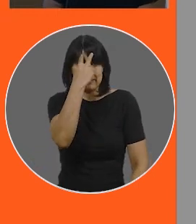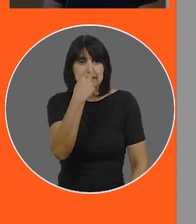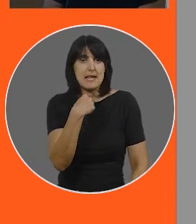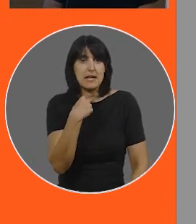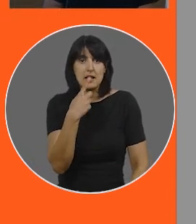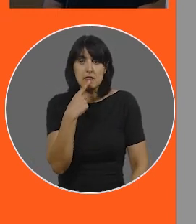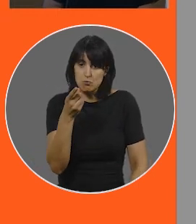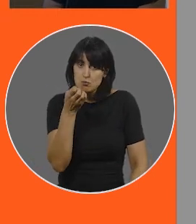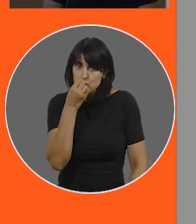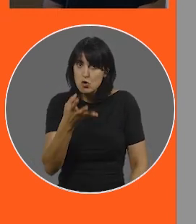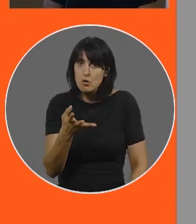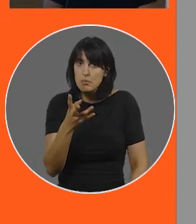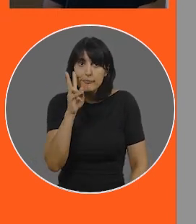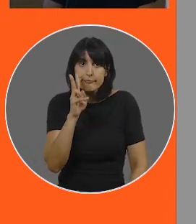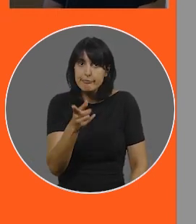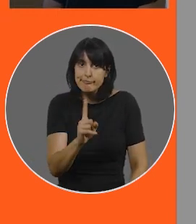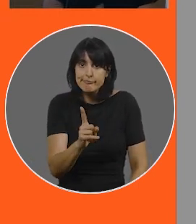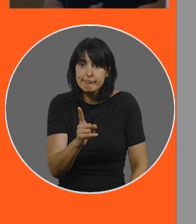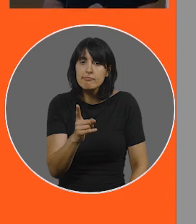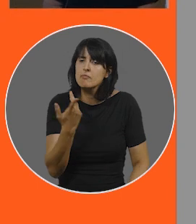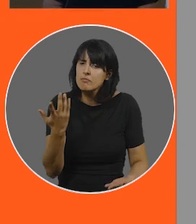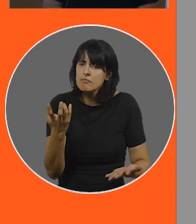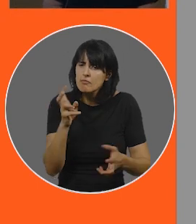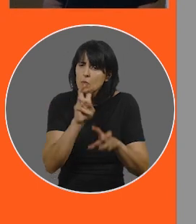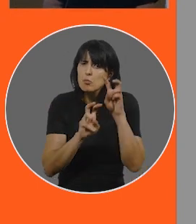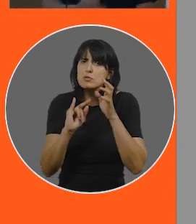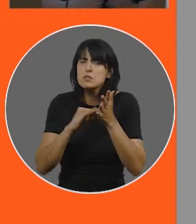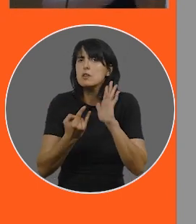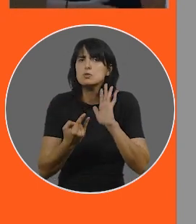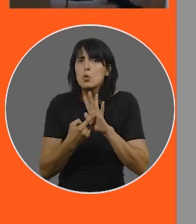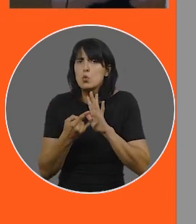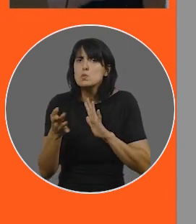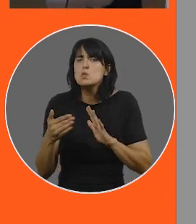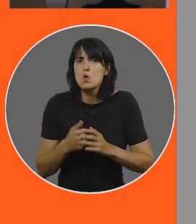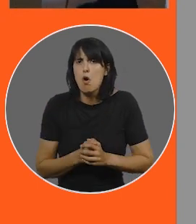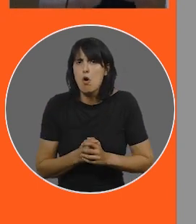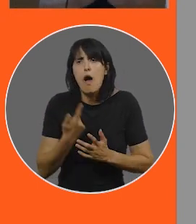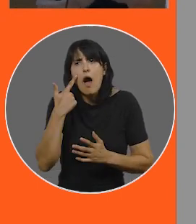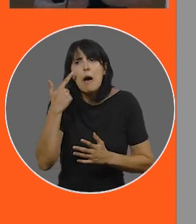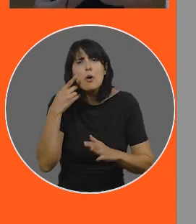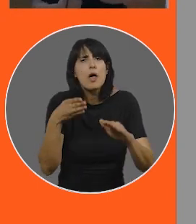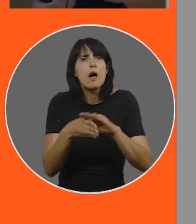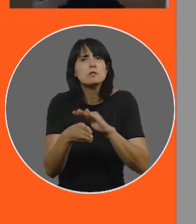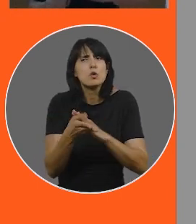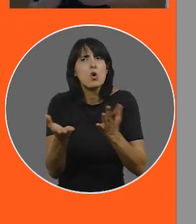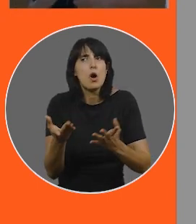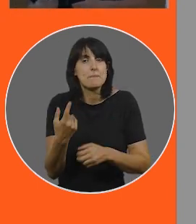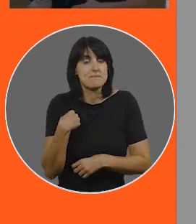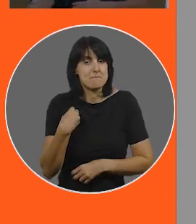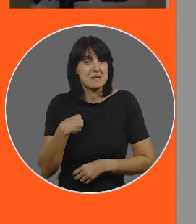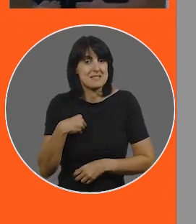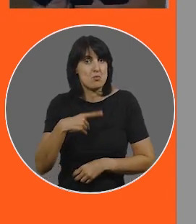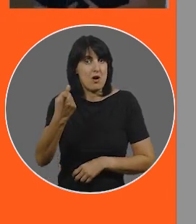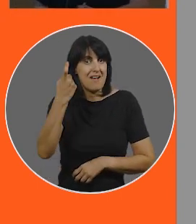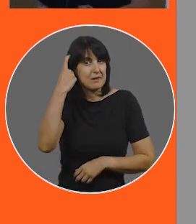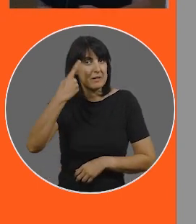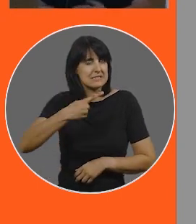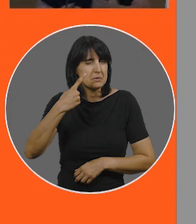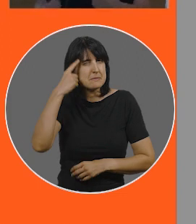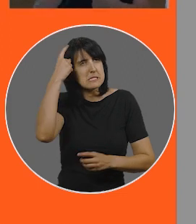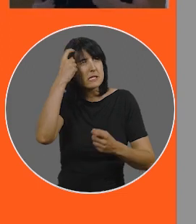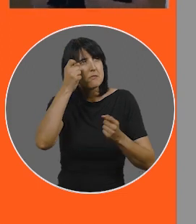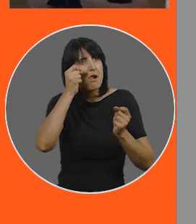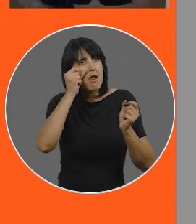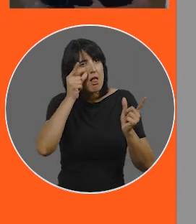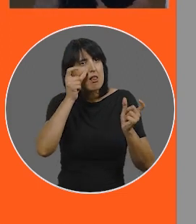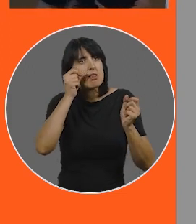està molt bé, però jo no ho podré veure. Busqueu una solució, m'enteneu? I a partir d'aquesta manera, els alumnes, que en aquest cas de primària,